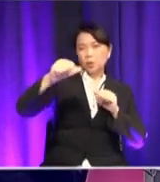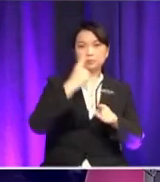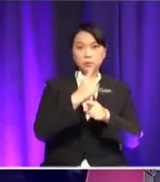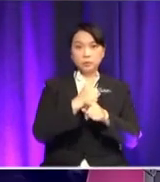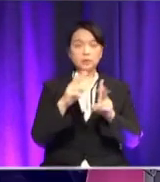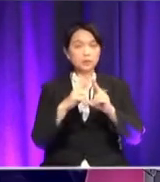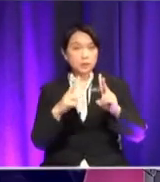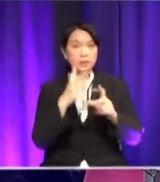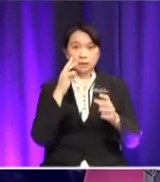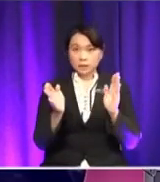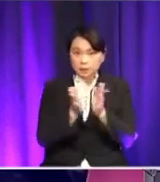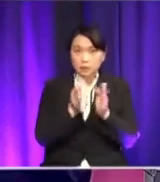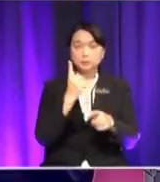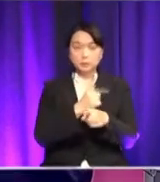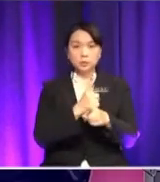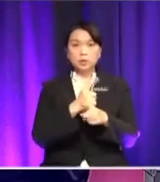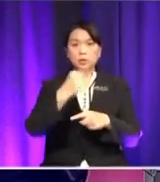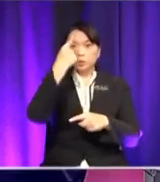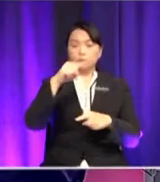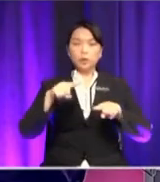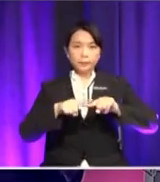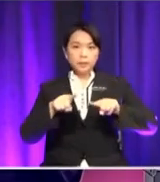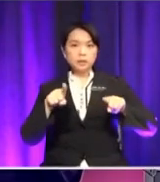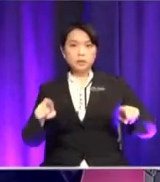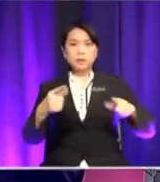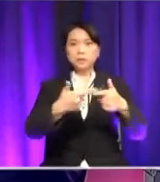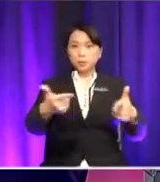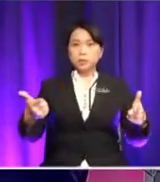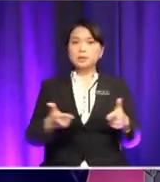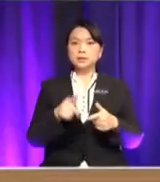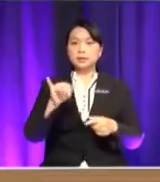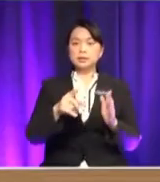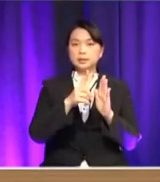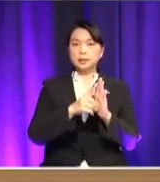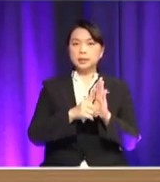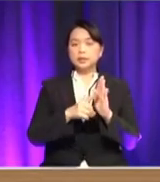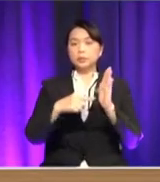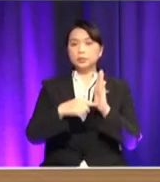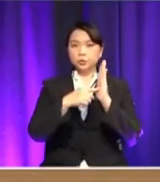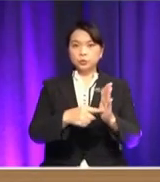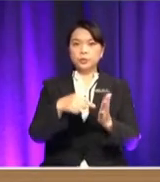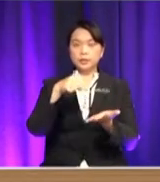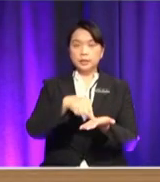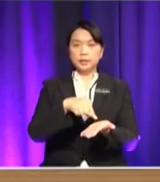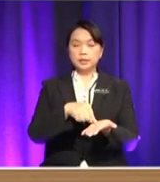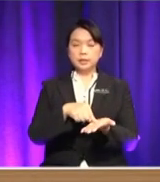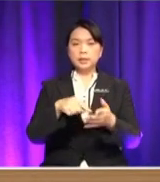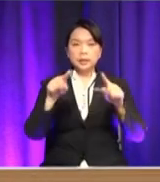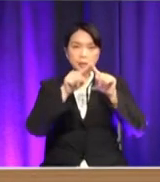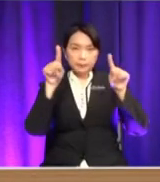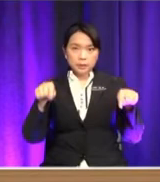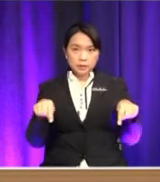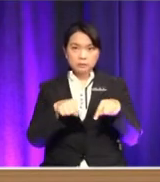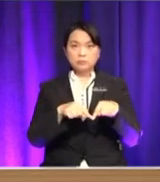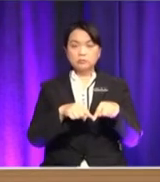Oke untuk membezakan antara alokasi lokasi yang ditunjukkan ini ya punya pelandok As